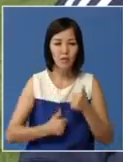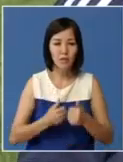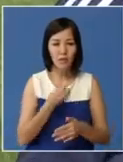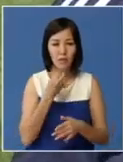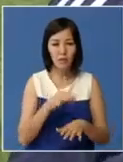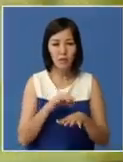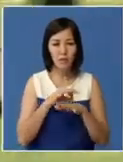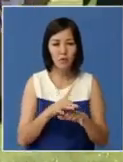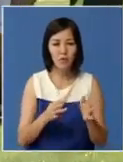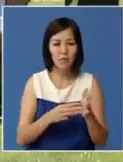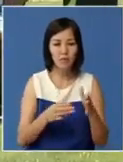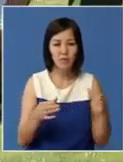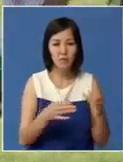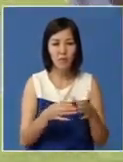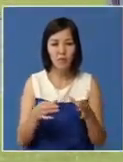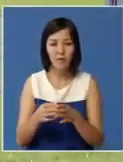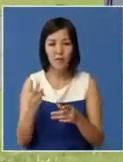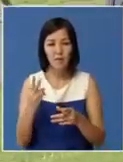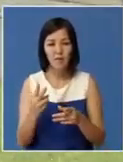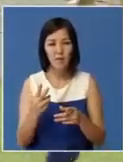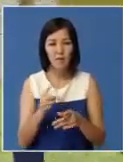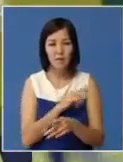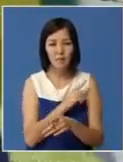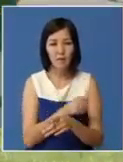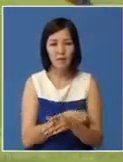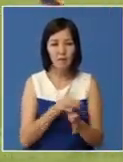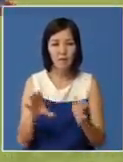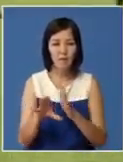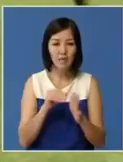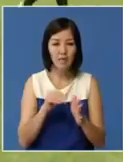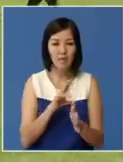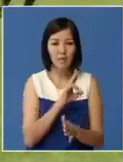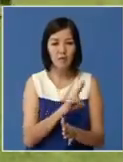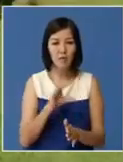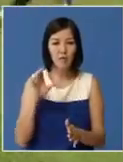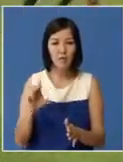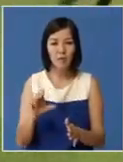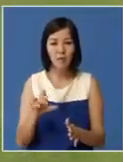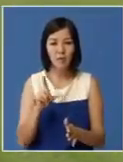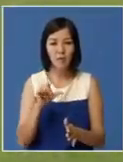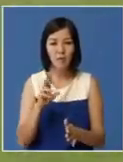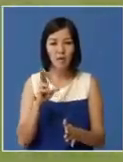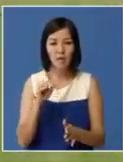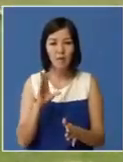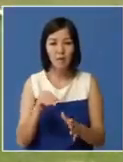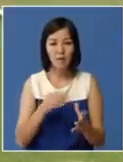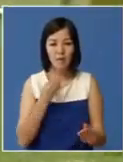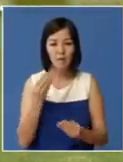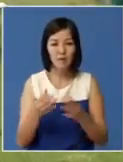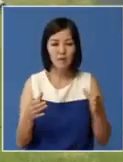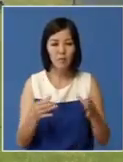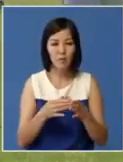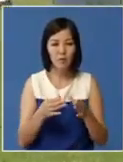ұйымдастырылды. 8 команда өзара 2 топқа бөлініп, мықтыны анықтады. Бұл ретте Нұрсұлтаннан келген хабар агенттігінің командасы финалға сүрінбей